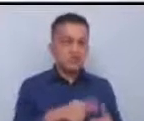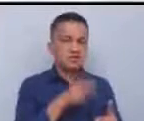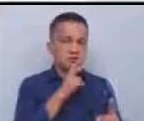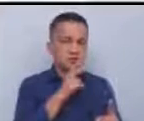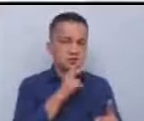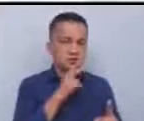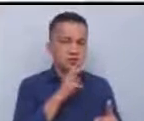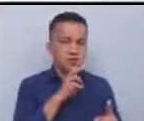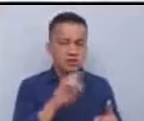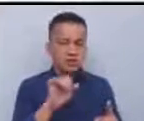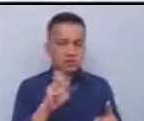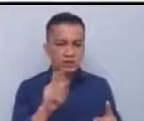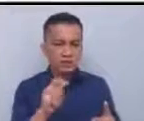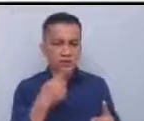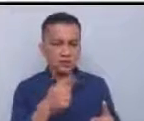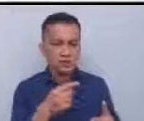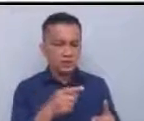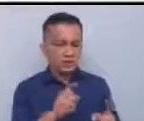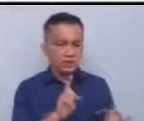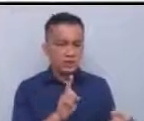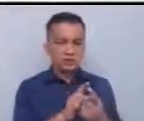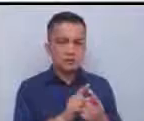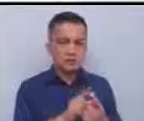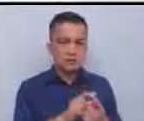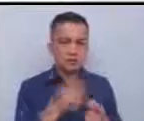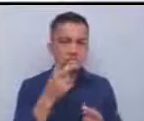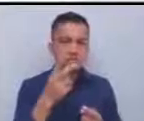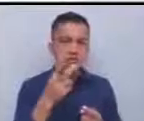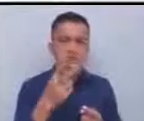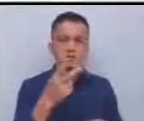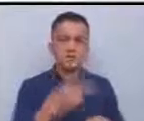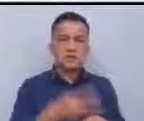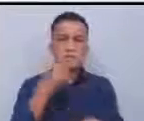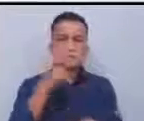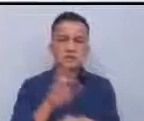korte dahil sa kinakarap nitong 2 counts ng panggagahasa.